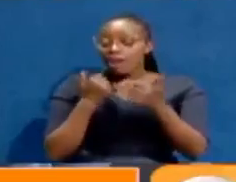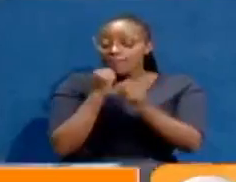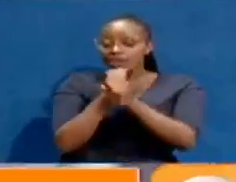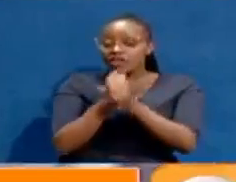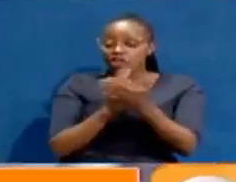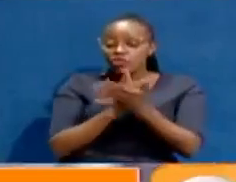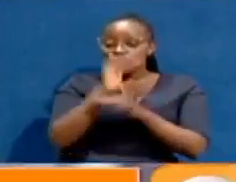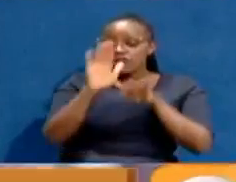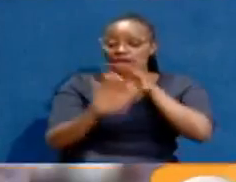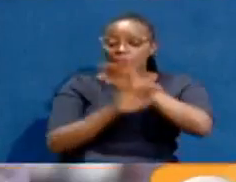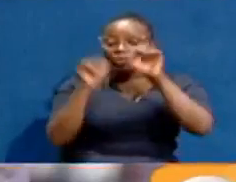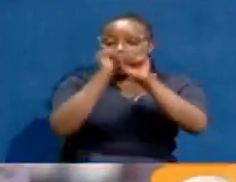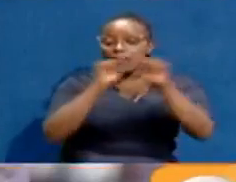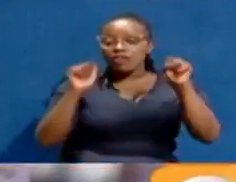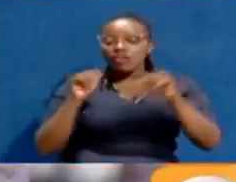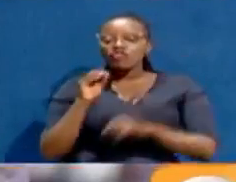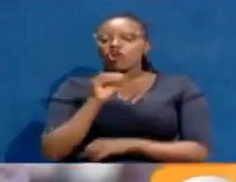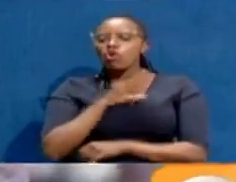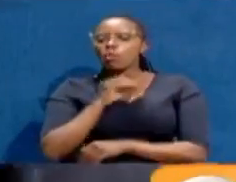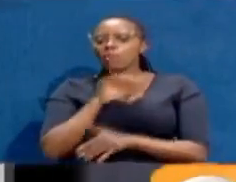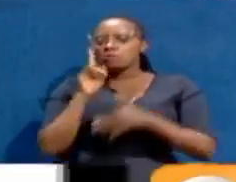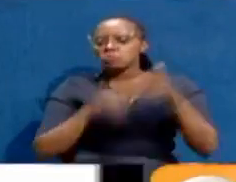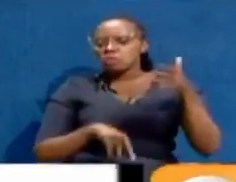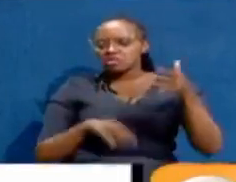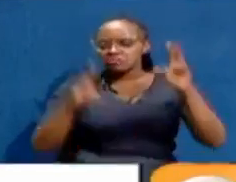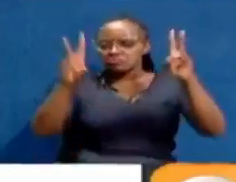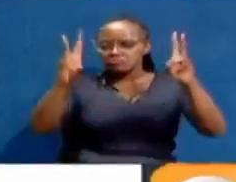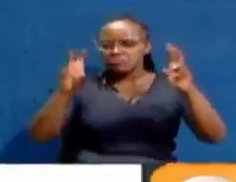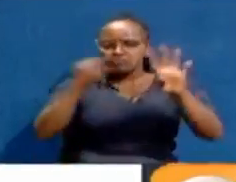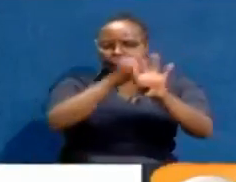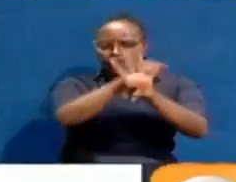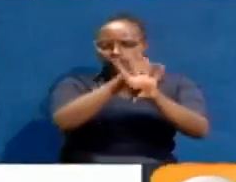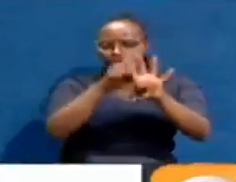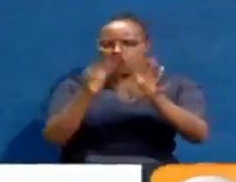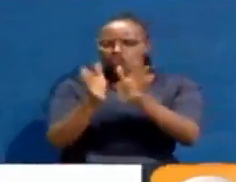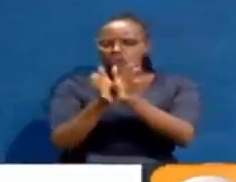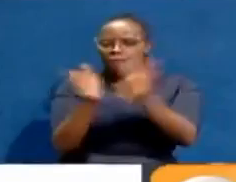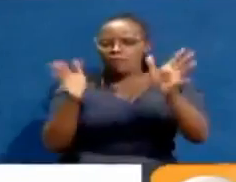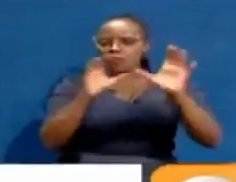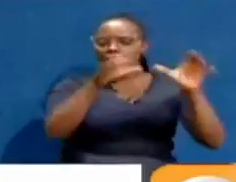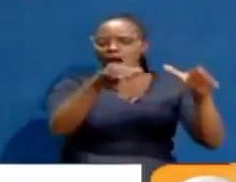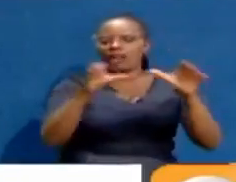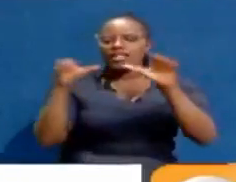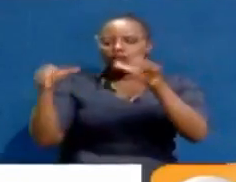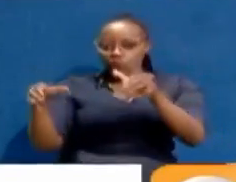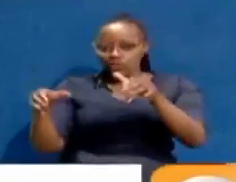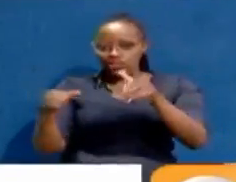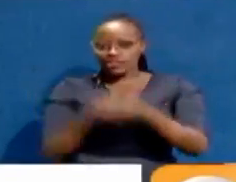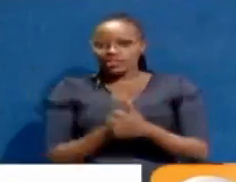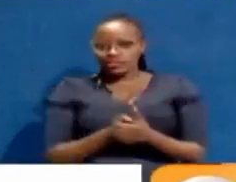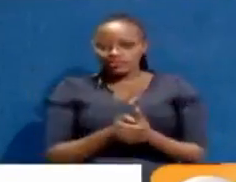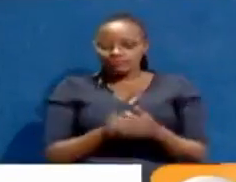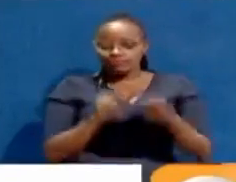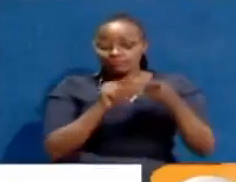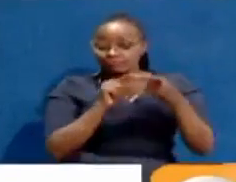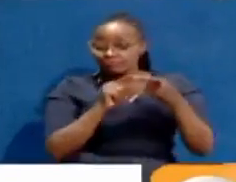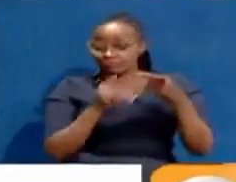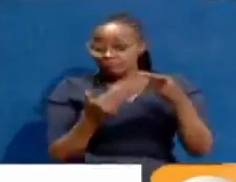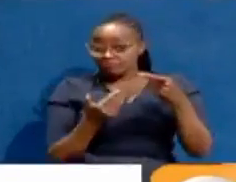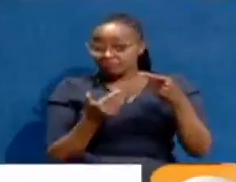committed by the Deputy President. Our complaint are on four broad categories.